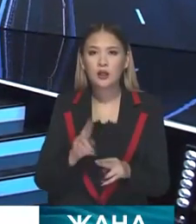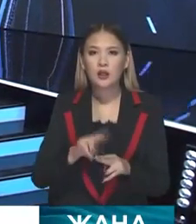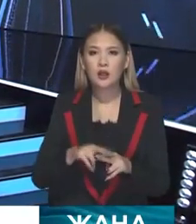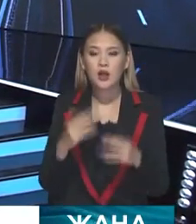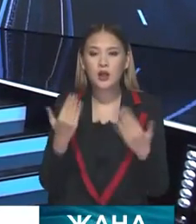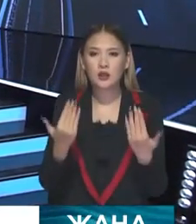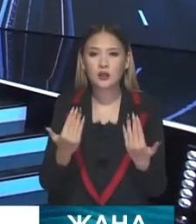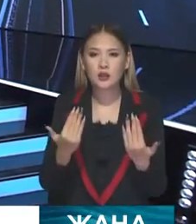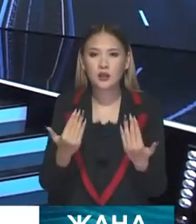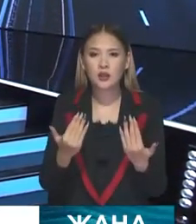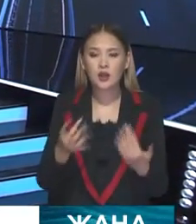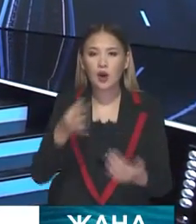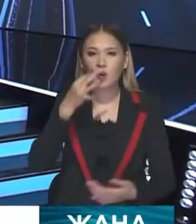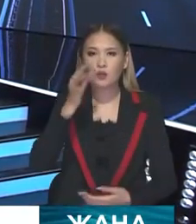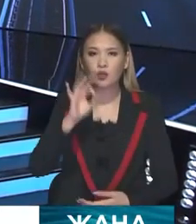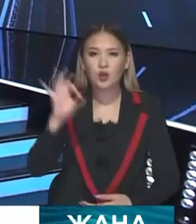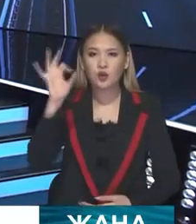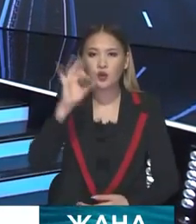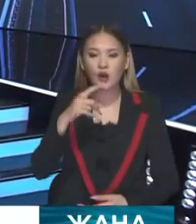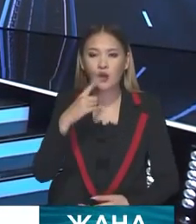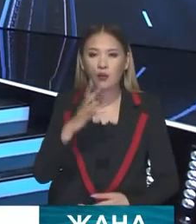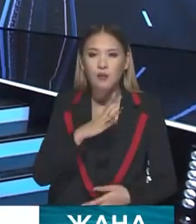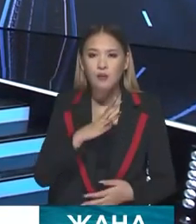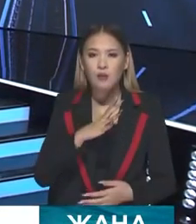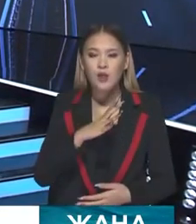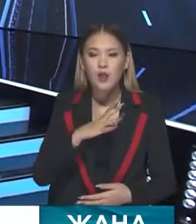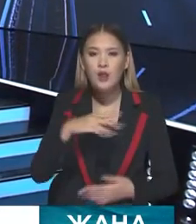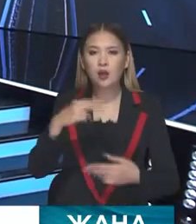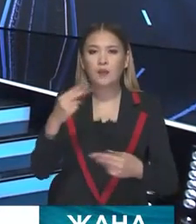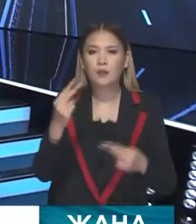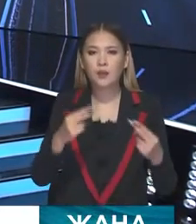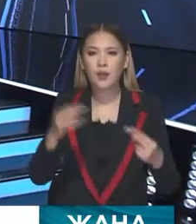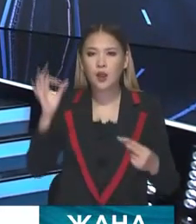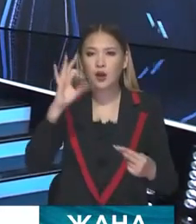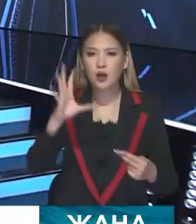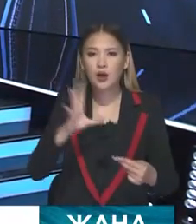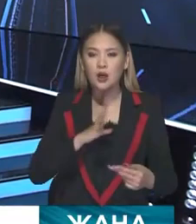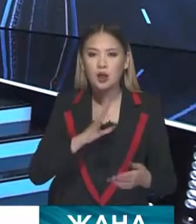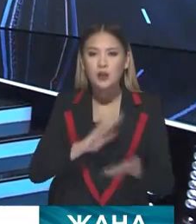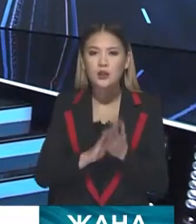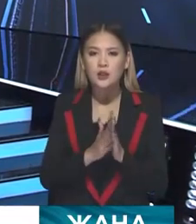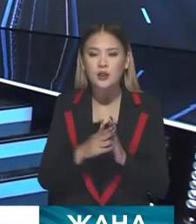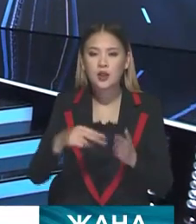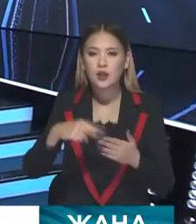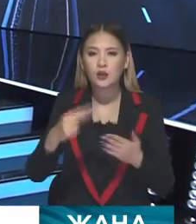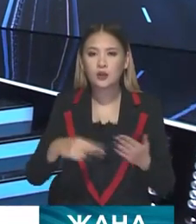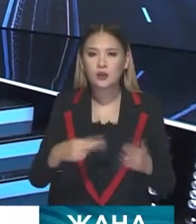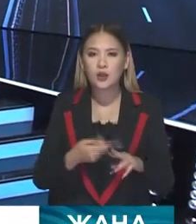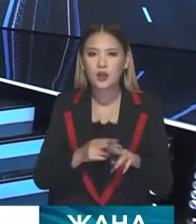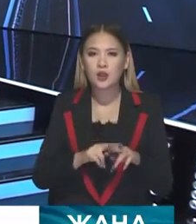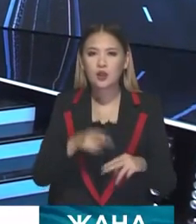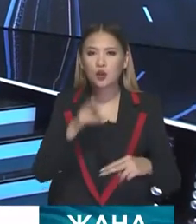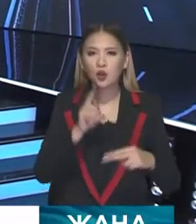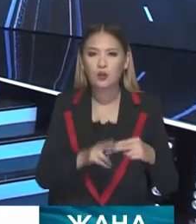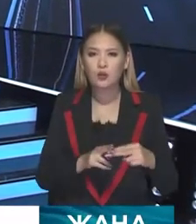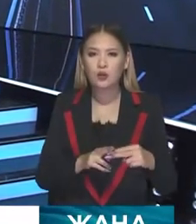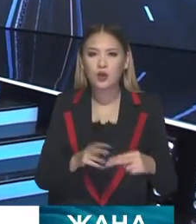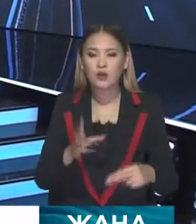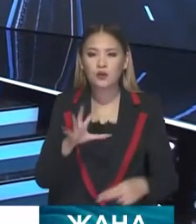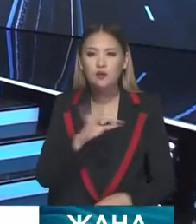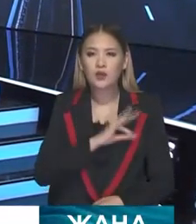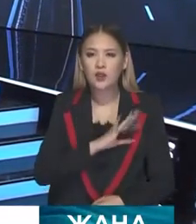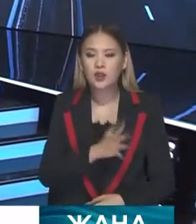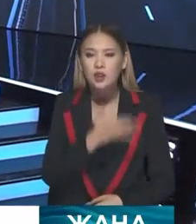сізге тәжірибемен айтсақ, бір проектілерге айтамыз, мердігерлерге айтамыз, контракт растормын. Сен бізге контракт растарға кеткен бізге ешқандай выгодный емес.